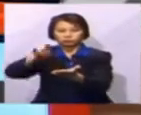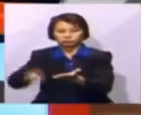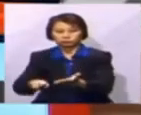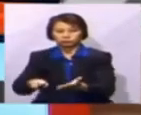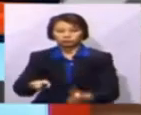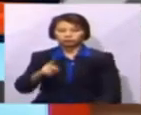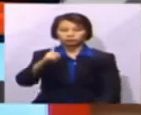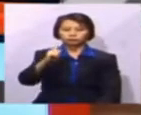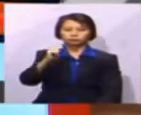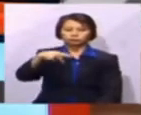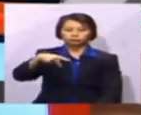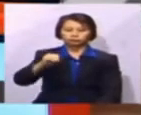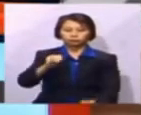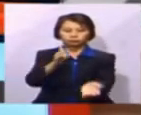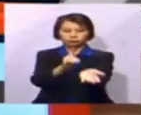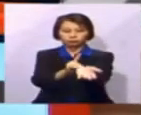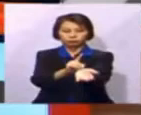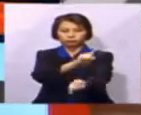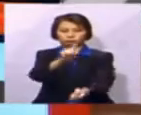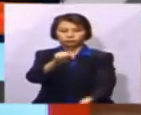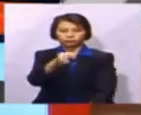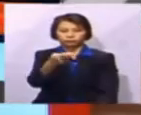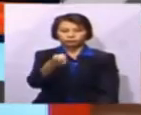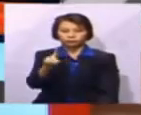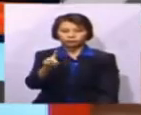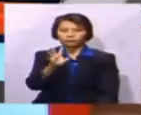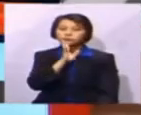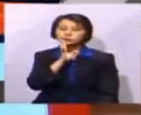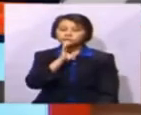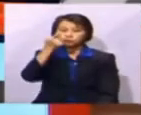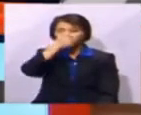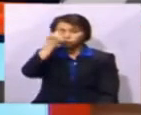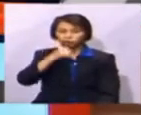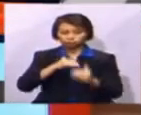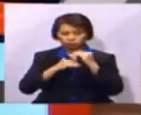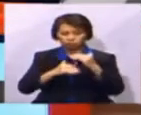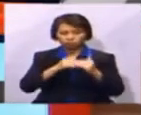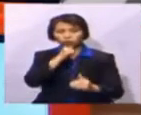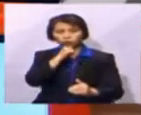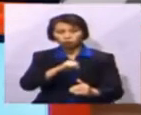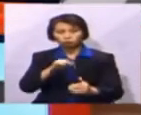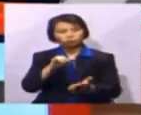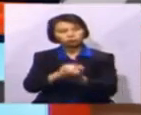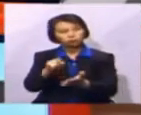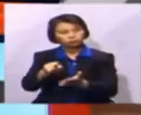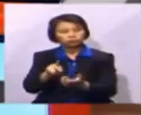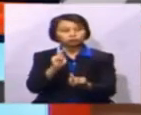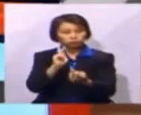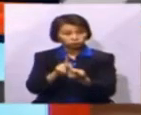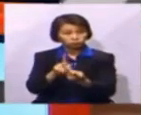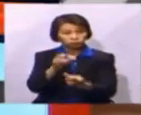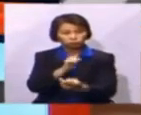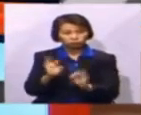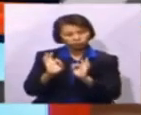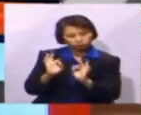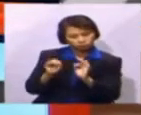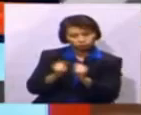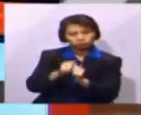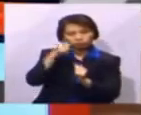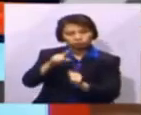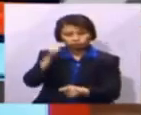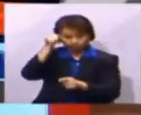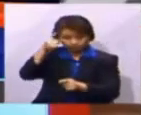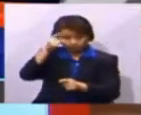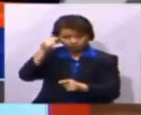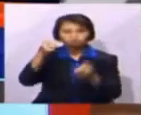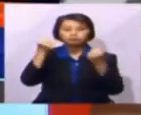Perdana Menteri Datuk Seri Dr. Ahmad Zahid Hamidi berkata ini kerana had umur pada masa itu sesuai dan berkesan untuk